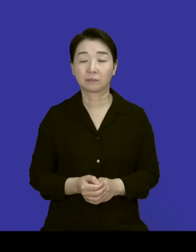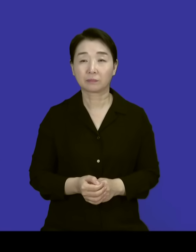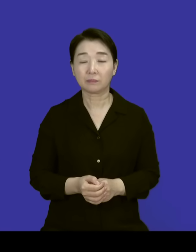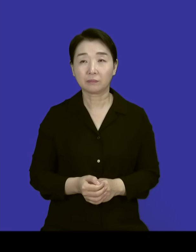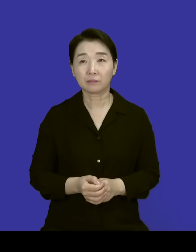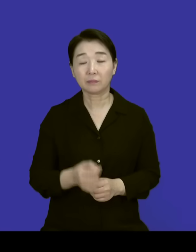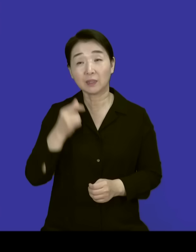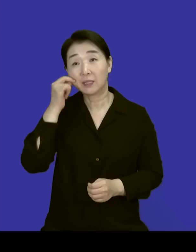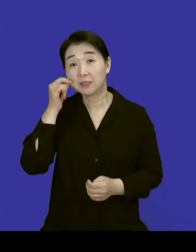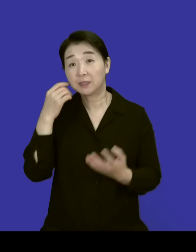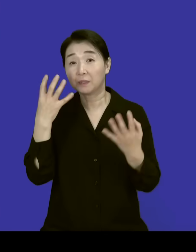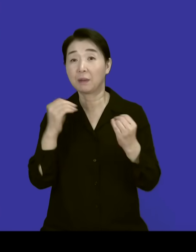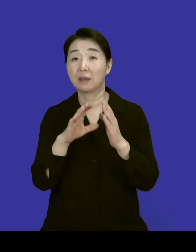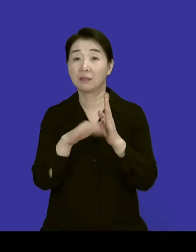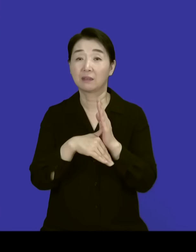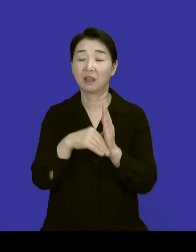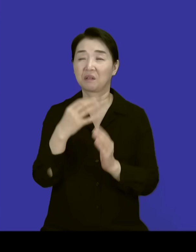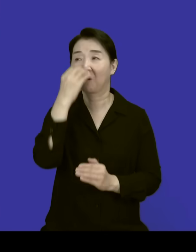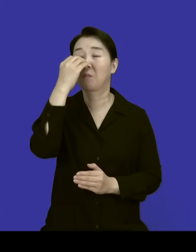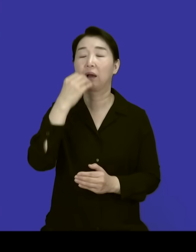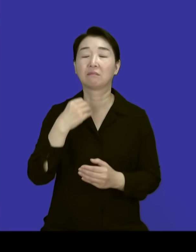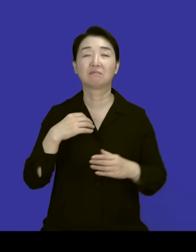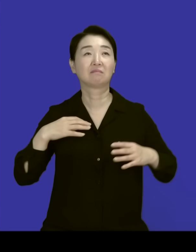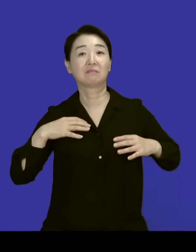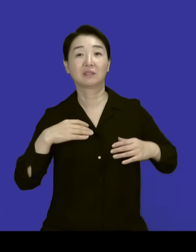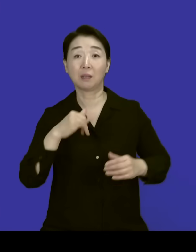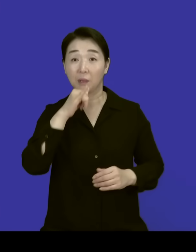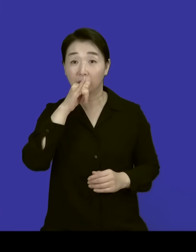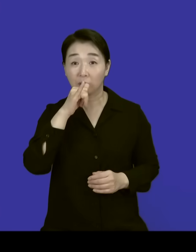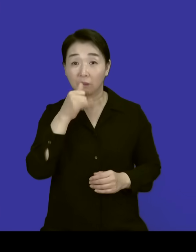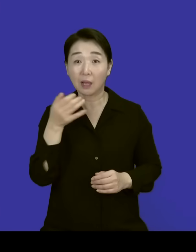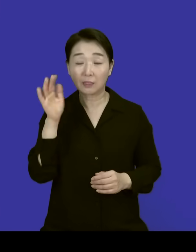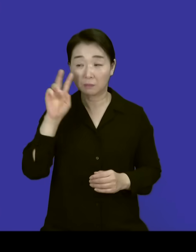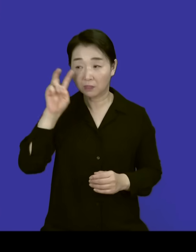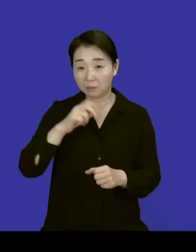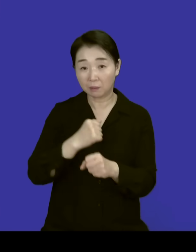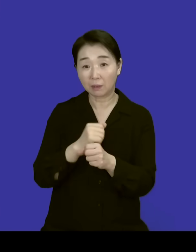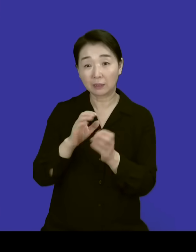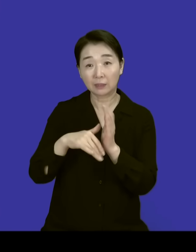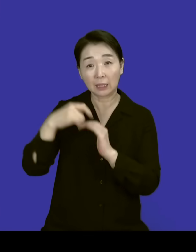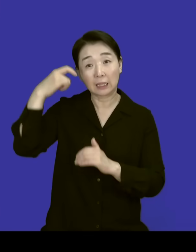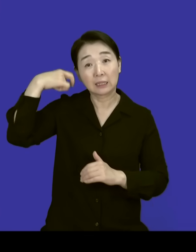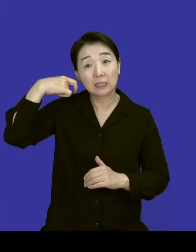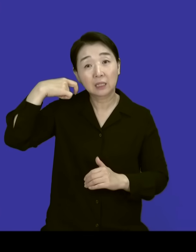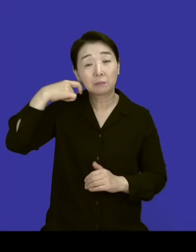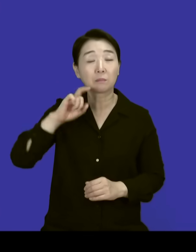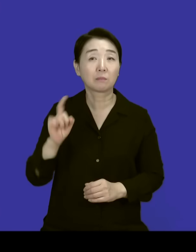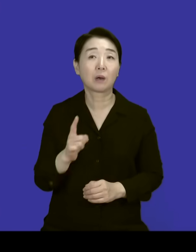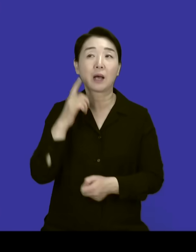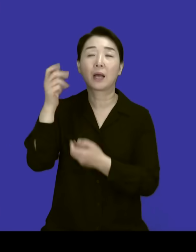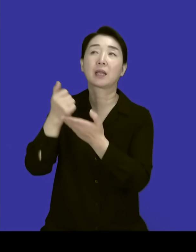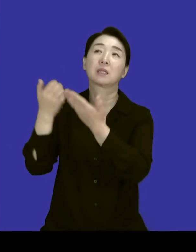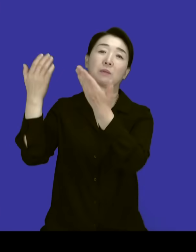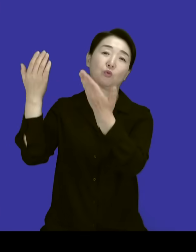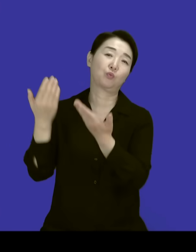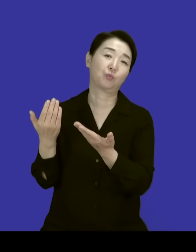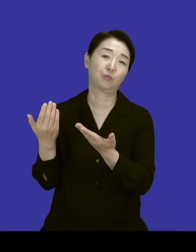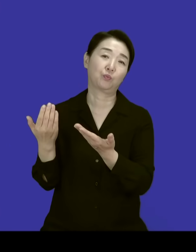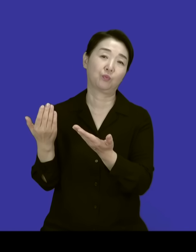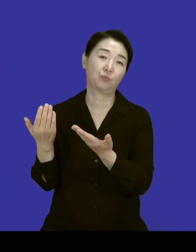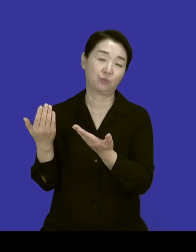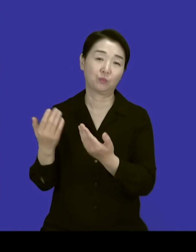그냥 그 거만함과 자만함이 있었던 거지. 가만히 생각해보면 음악을 만들 때 모든 감은 그렇죠. 다 하나님이 주신 거라고 저는 생각을